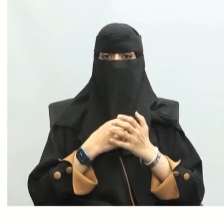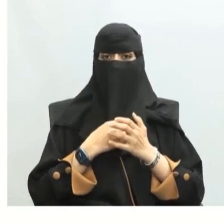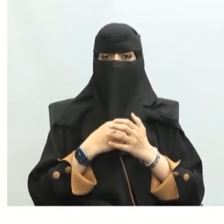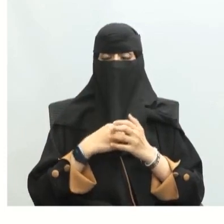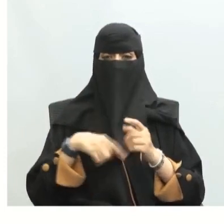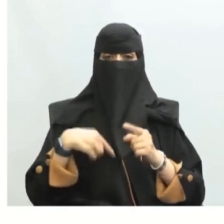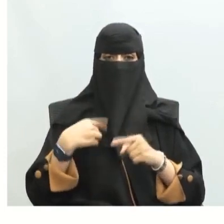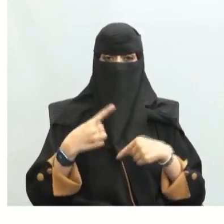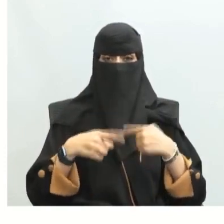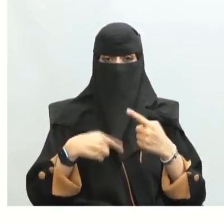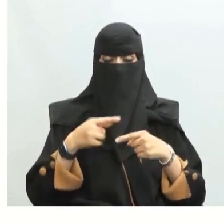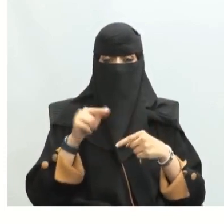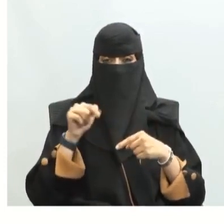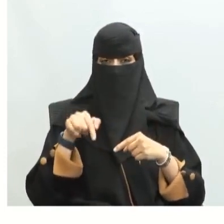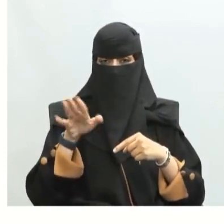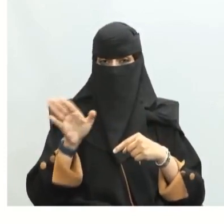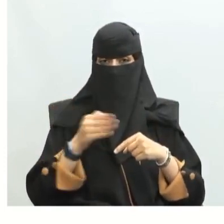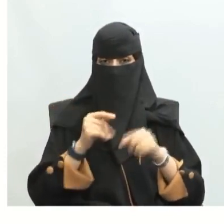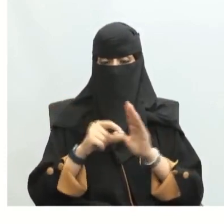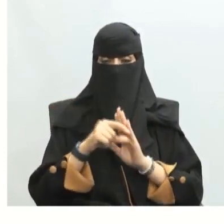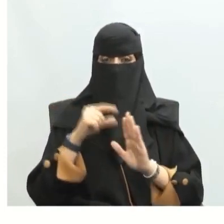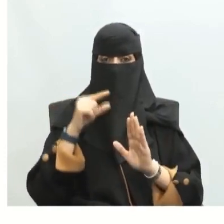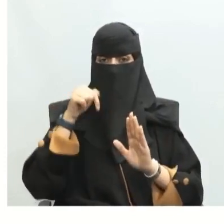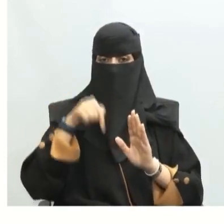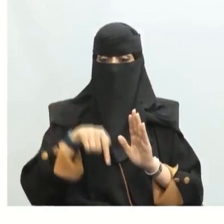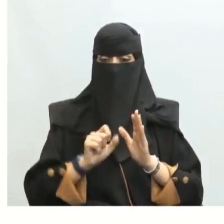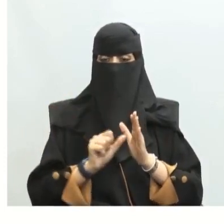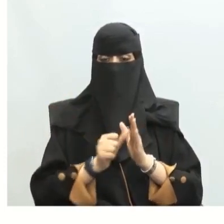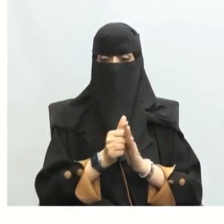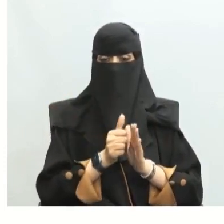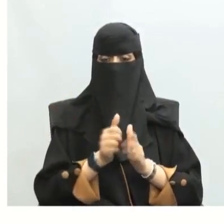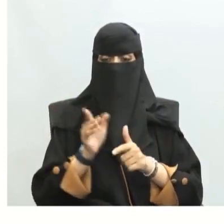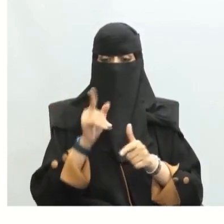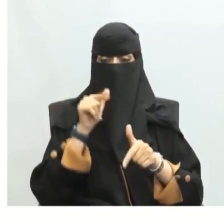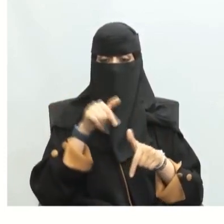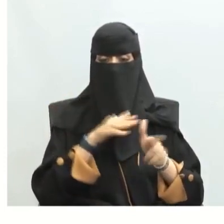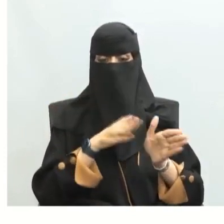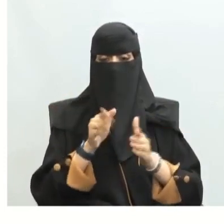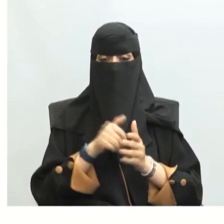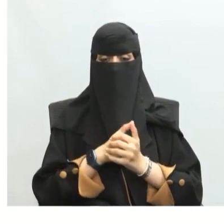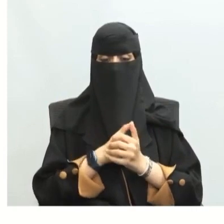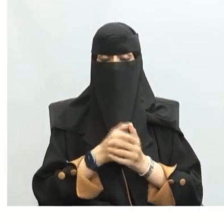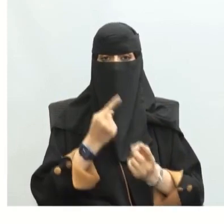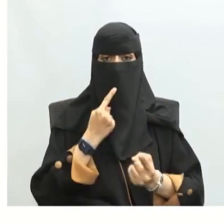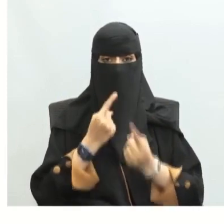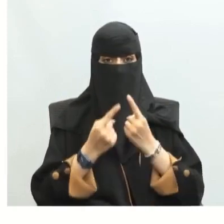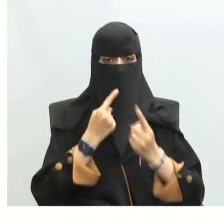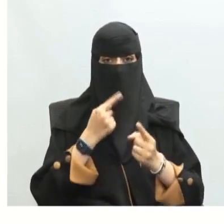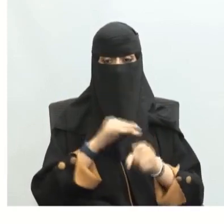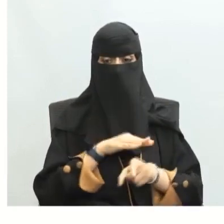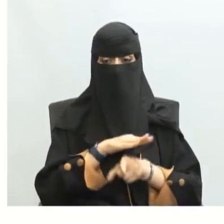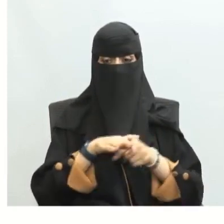وسنكمل باذن الله تعالى درسنا الحوار الوطني